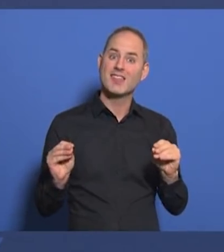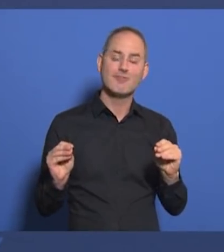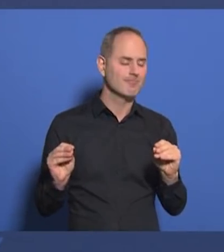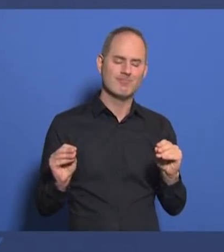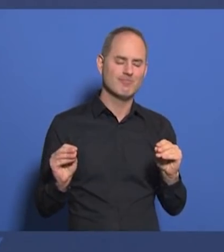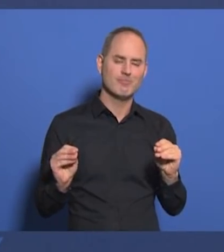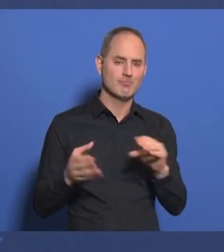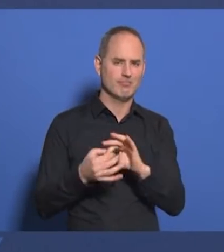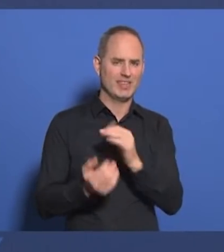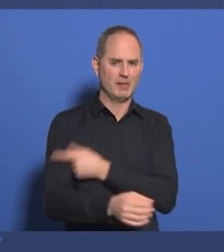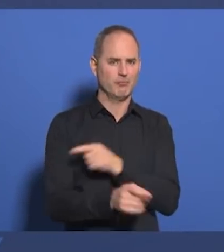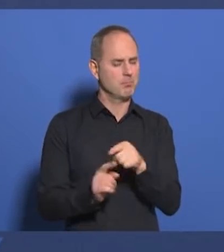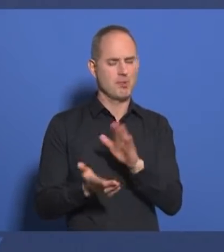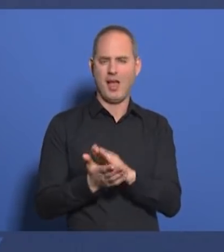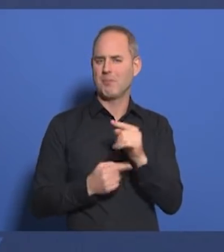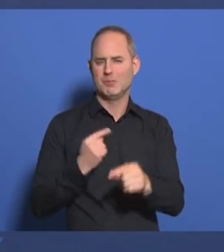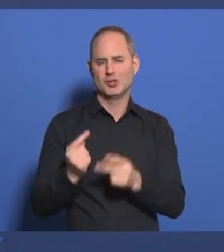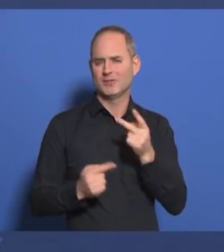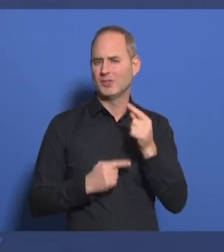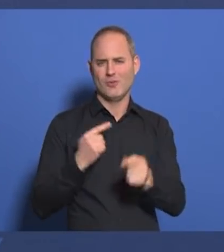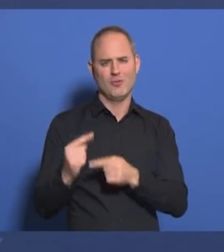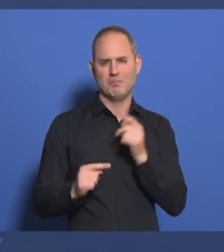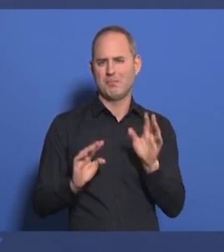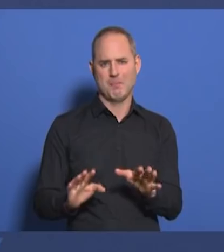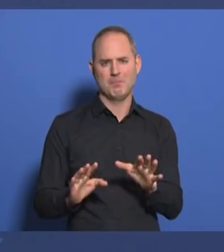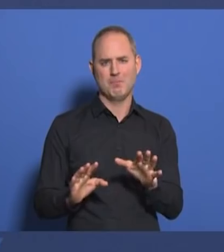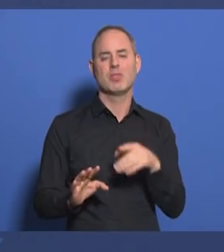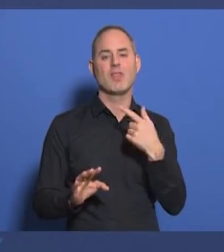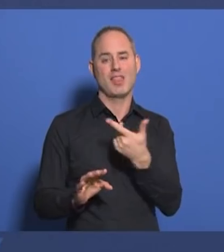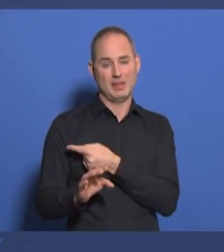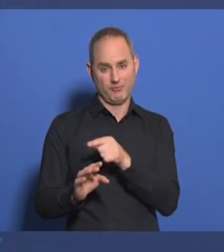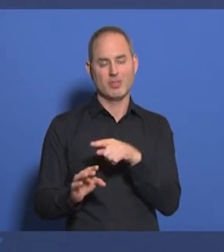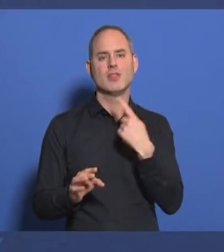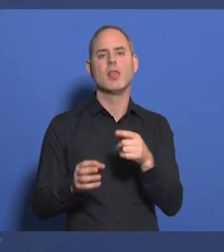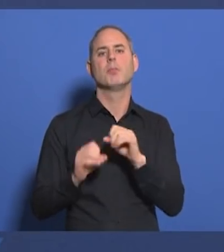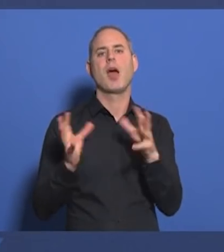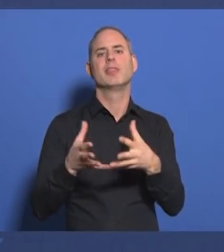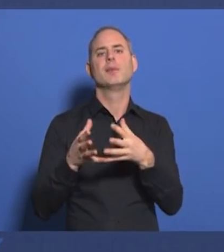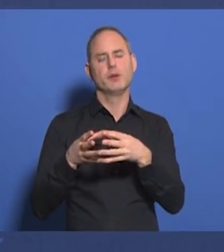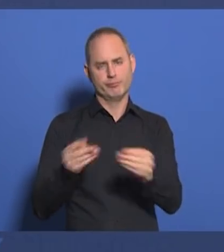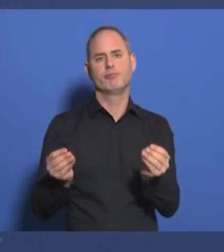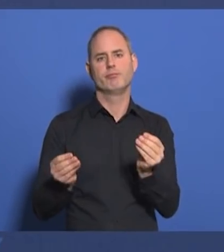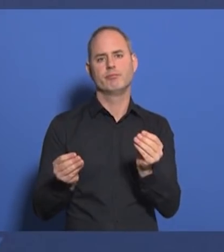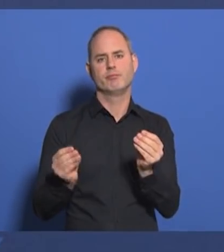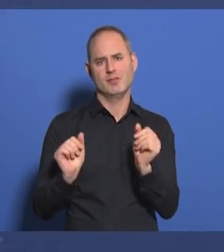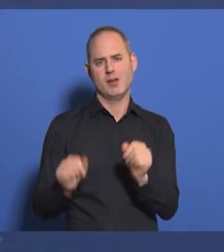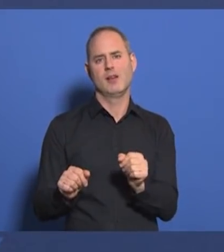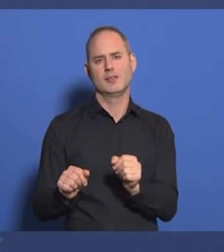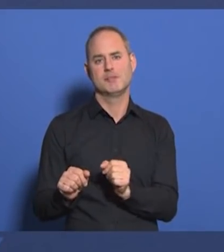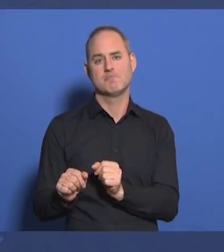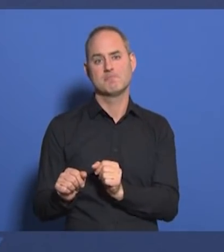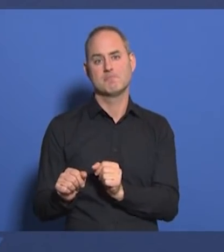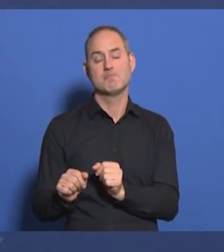raus aus der Pandemie und um Menschenleben zu schützen. Wir reden ja viel über diejenigen, die durchs ganze Land spazieren